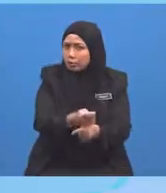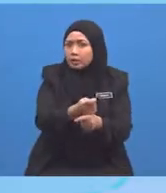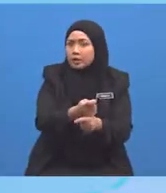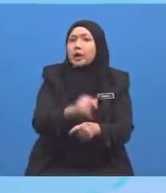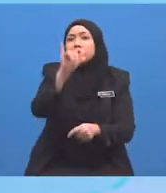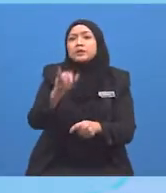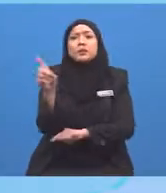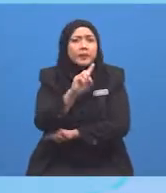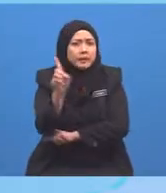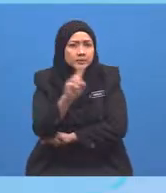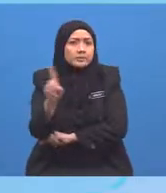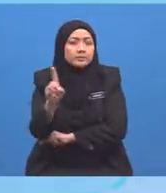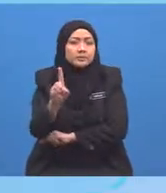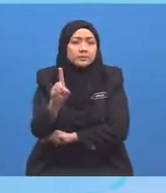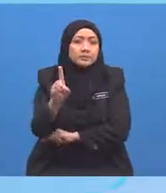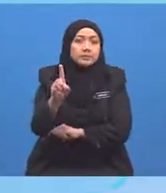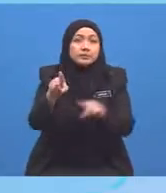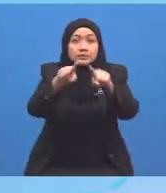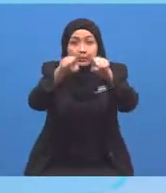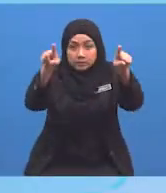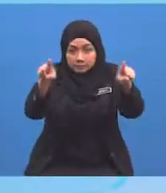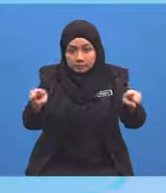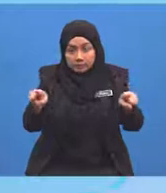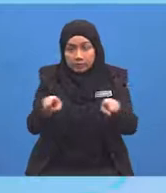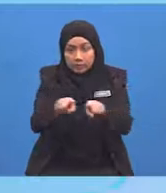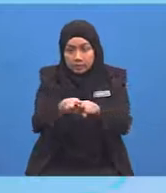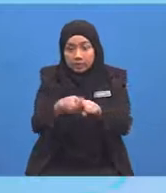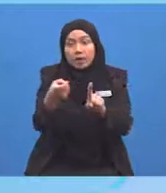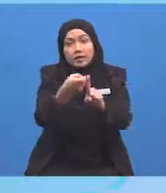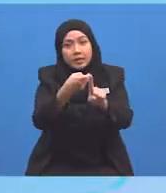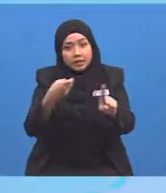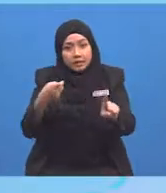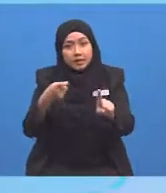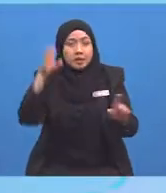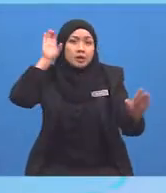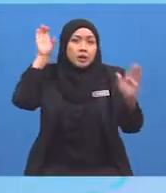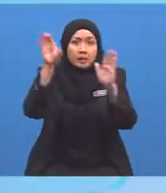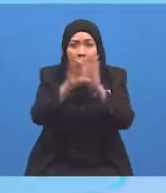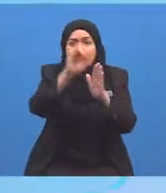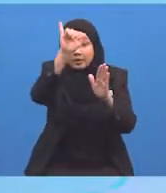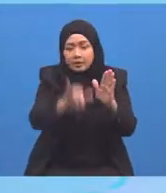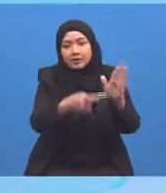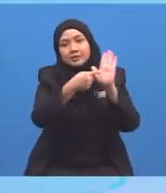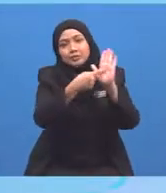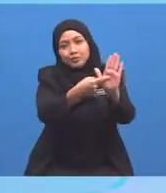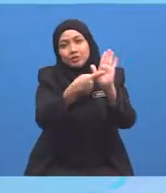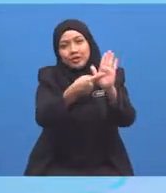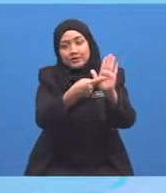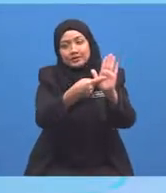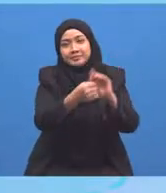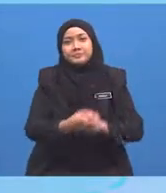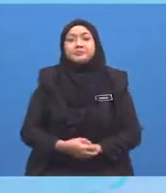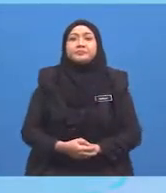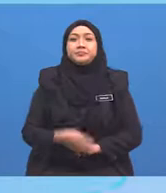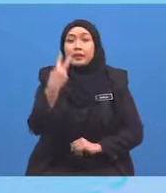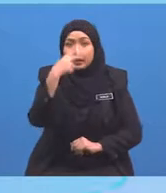yang manakah adalah poligon daripada contoh-contoh yang diberi. Lihat